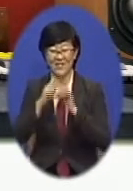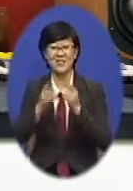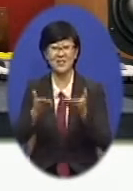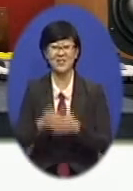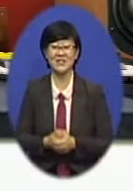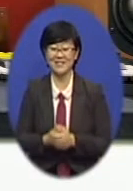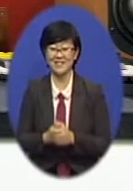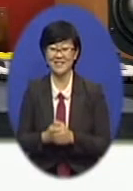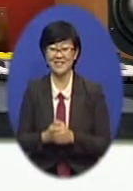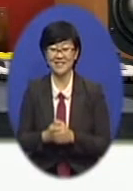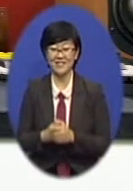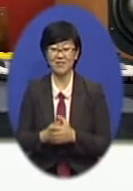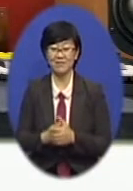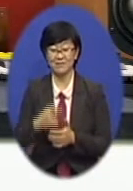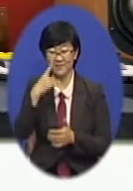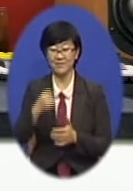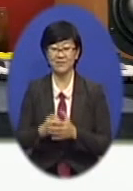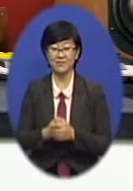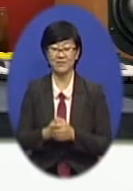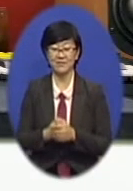말씀. 엄마